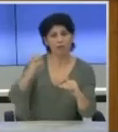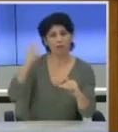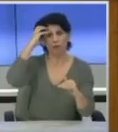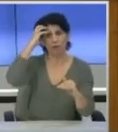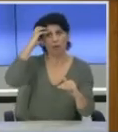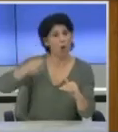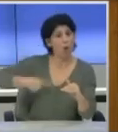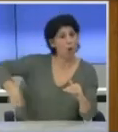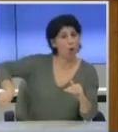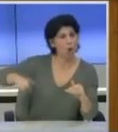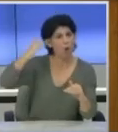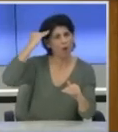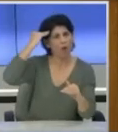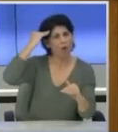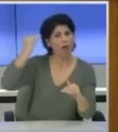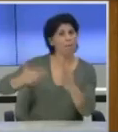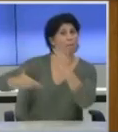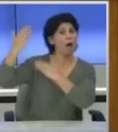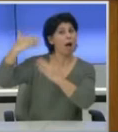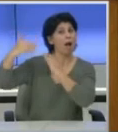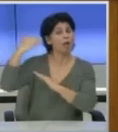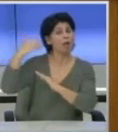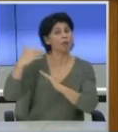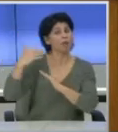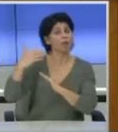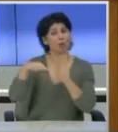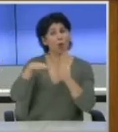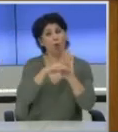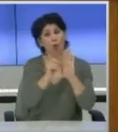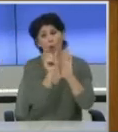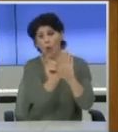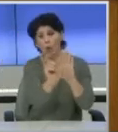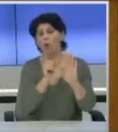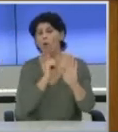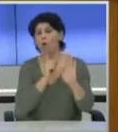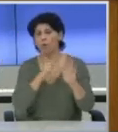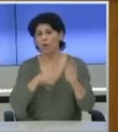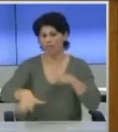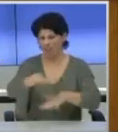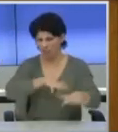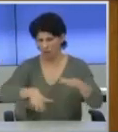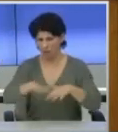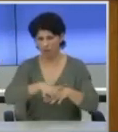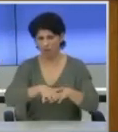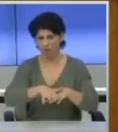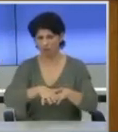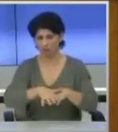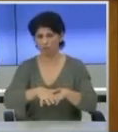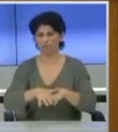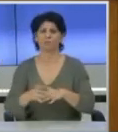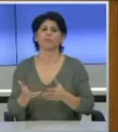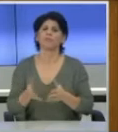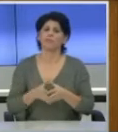στο μυαλό όλων μας παλιούς όρους, όπως νταβατζίδες και διαπλοκή, εσείς